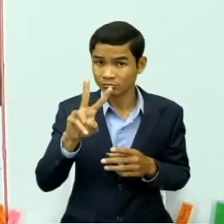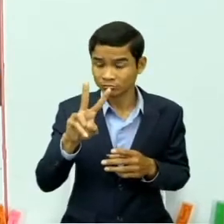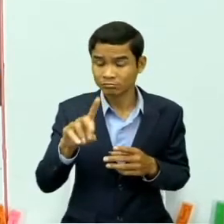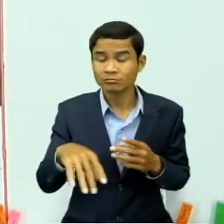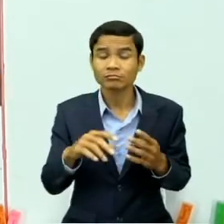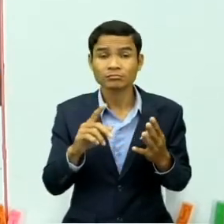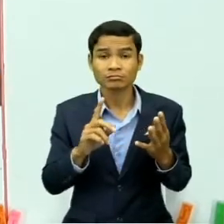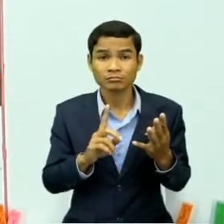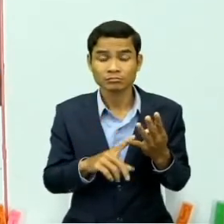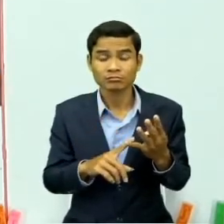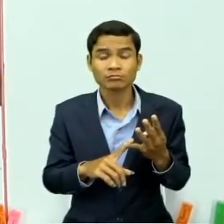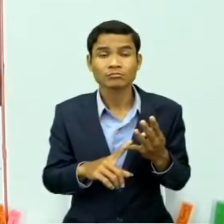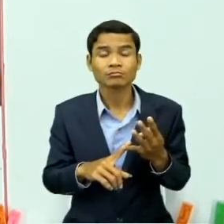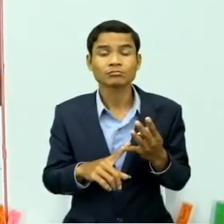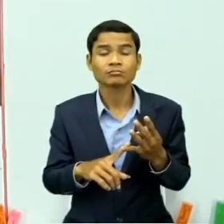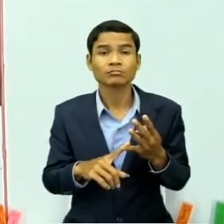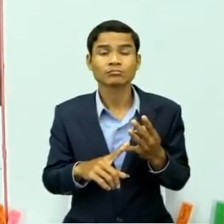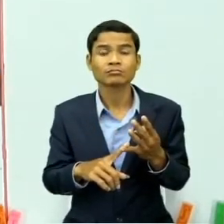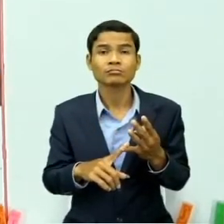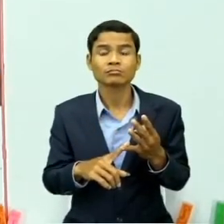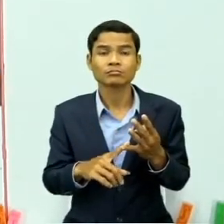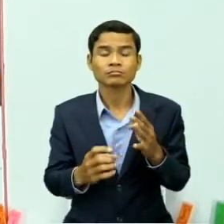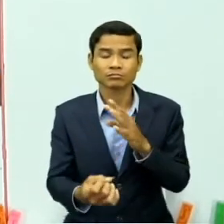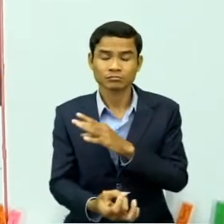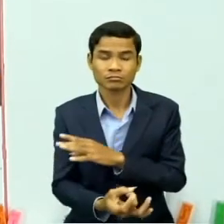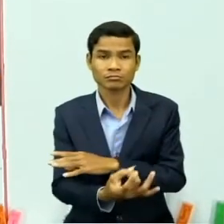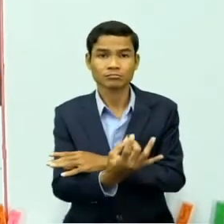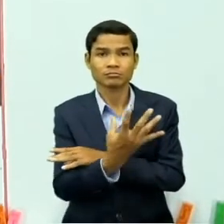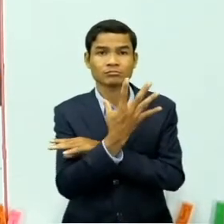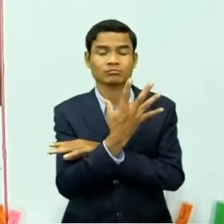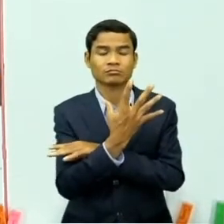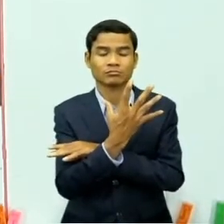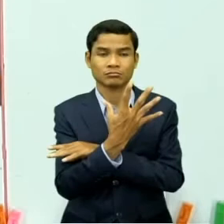chà nơi cứ miên pía pro pro lầm ở